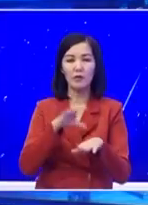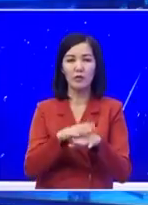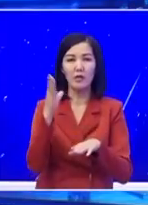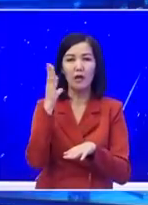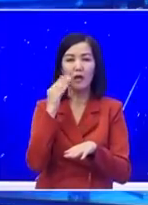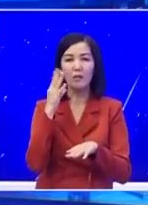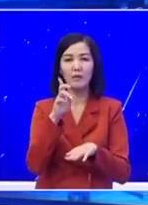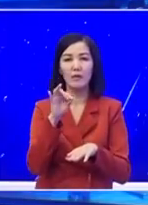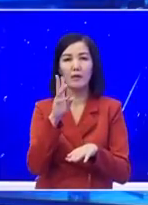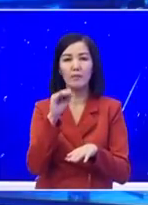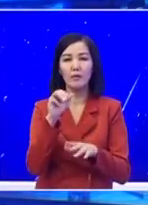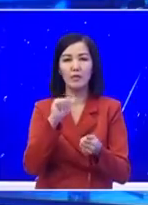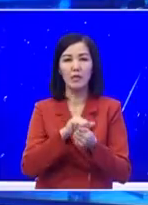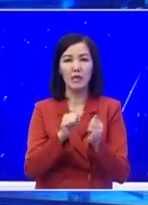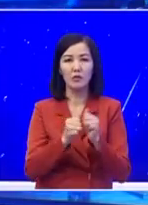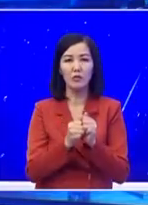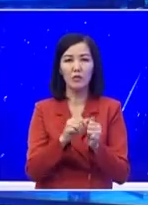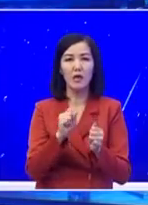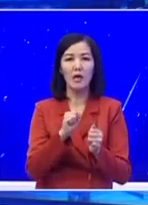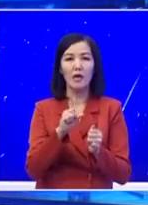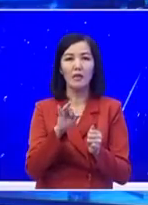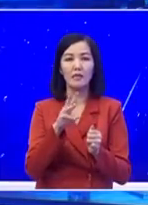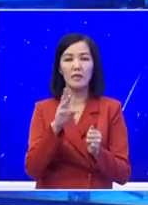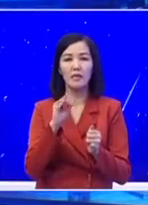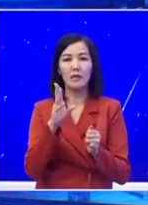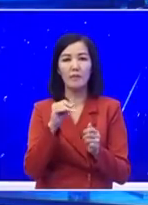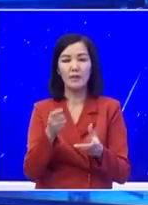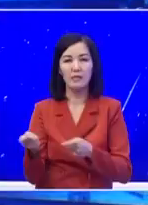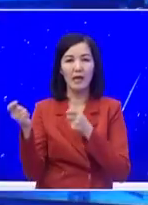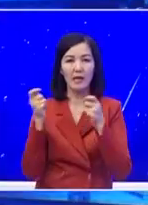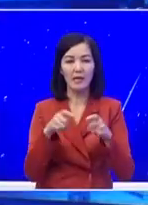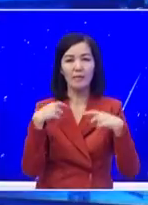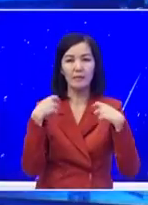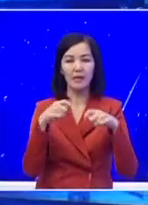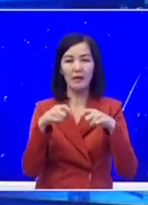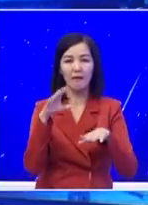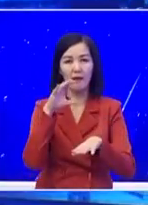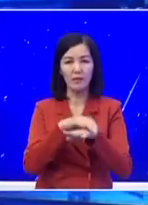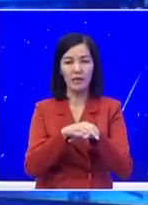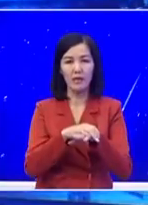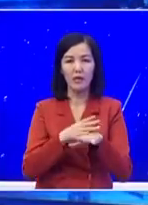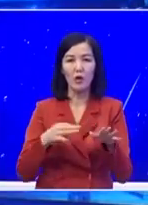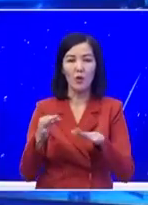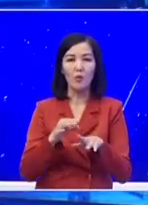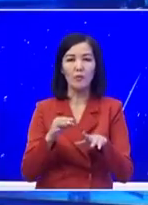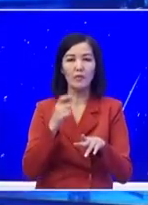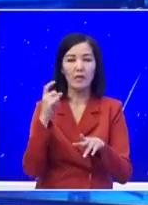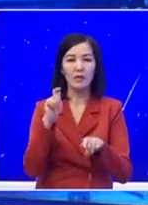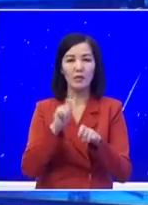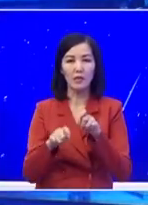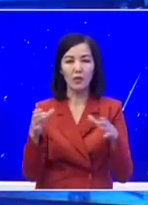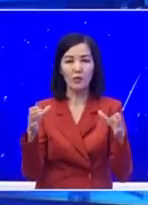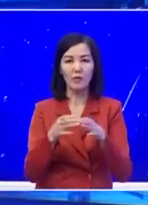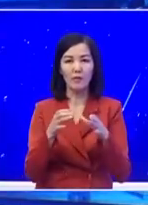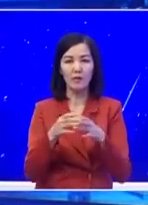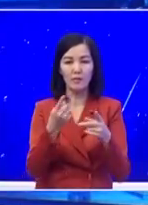Алматы-Бішкек тас жолында азитромицин препаратын лицензиясыз тасымалдағандар әшкереленді. Бұл туралы облыстық экономикалық тергеу департаменті